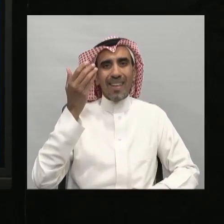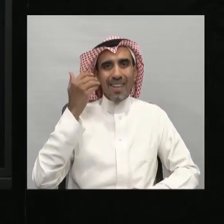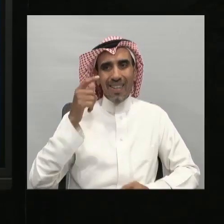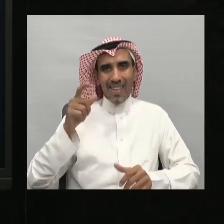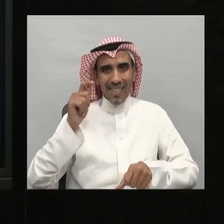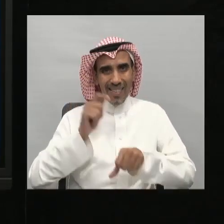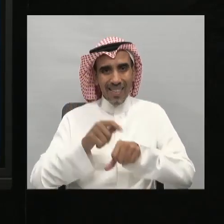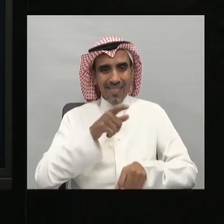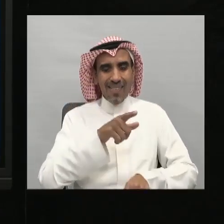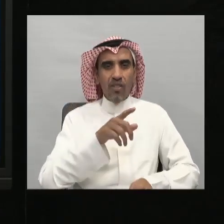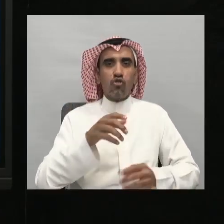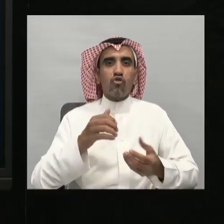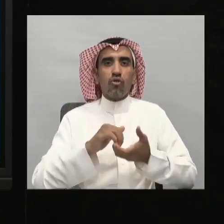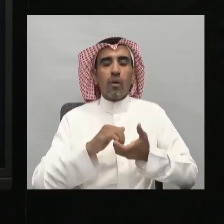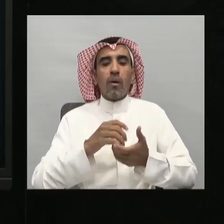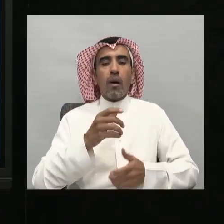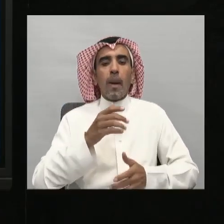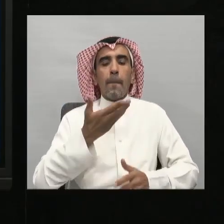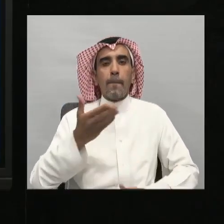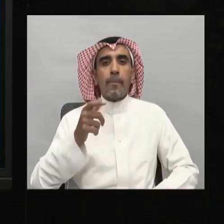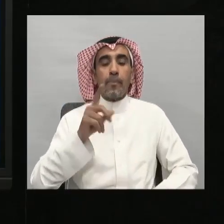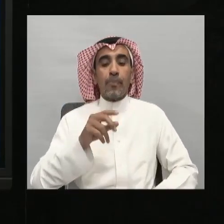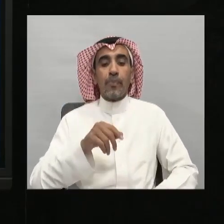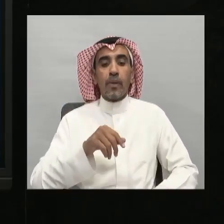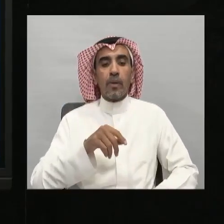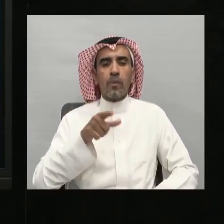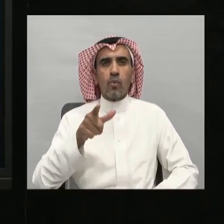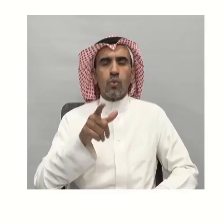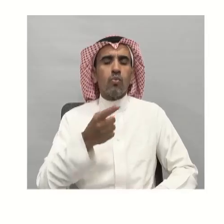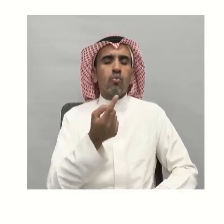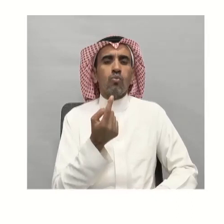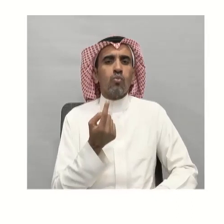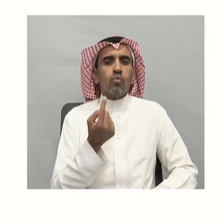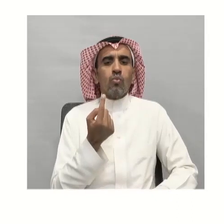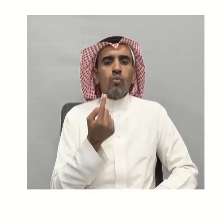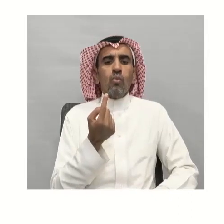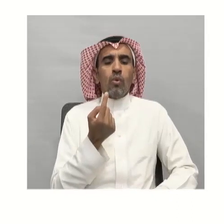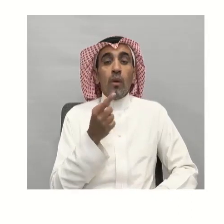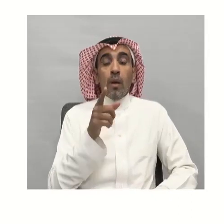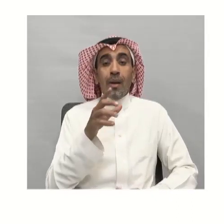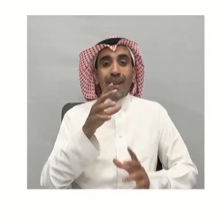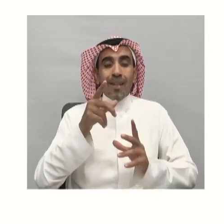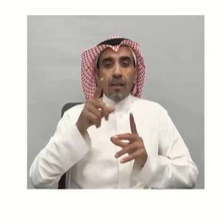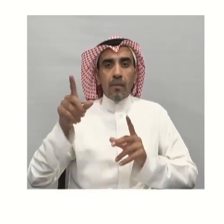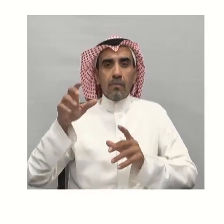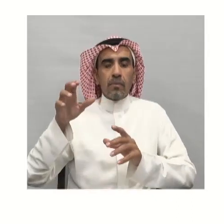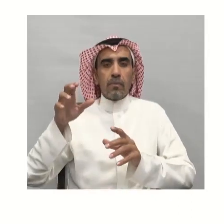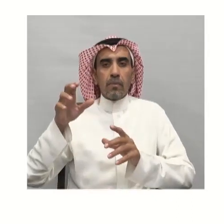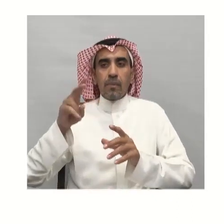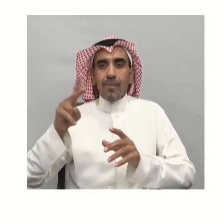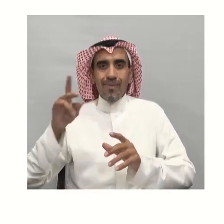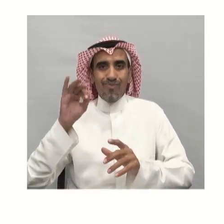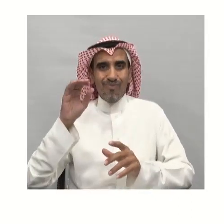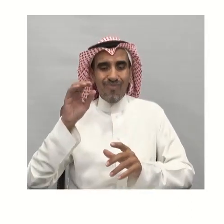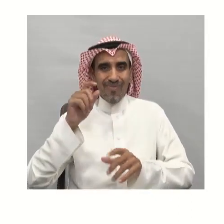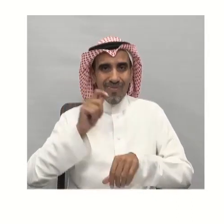قناديل ماذا؟ البحر. أيضا شقائق النعمان تعيش منفردة بينما يعيش المرجان في مستعمرات من